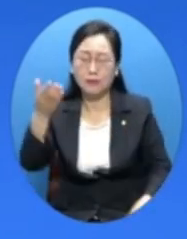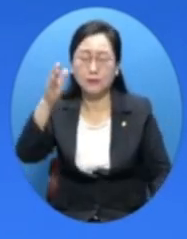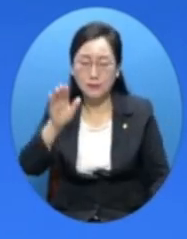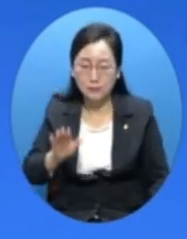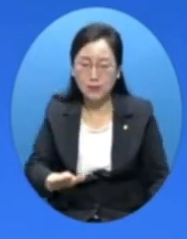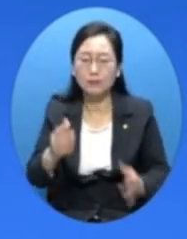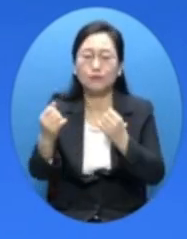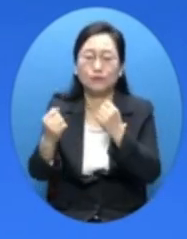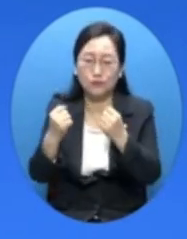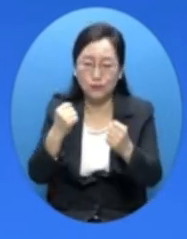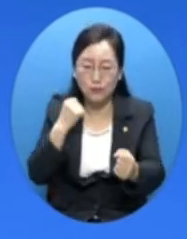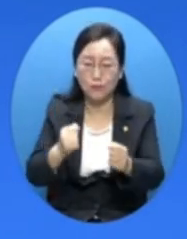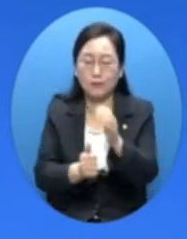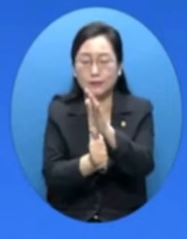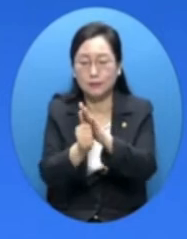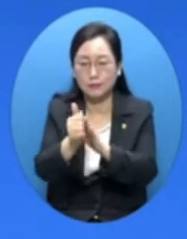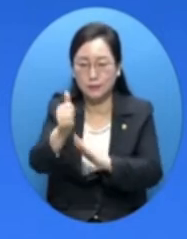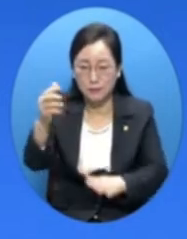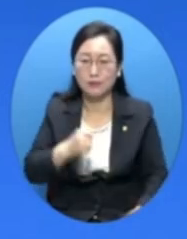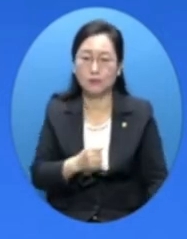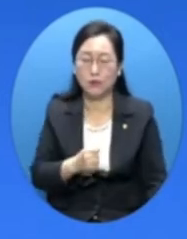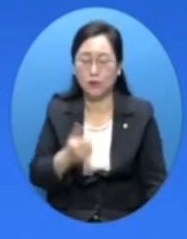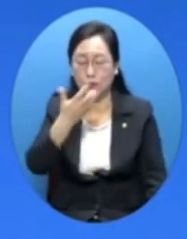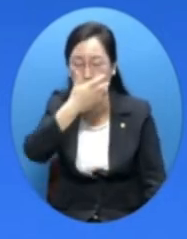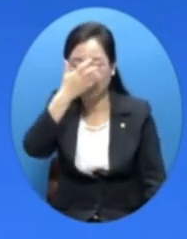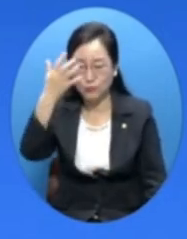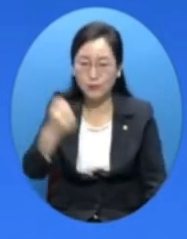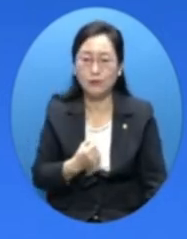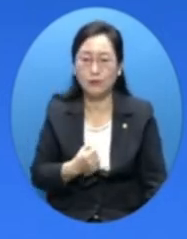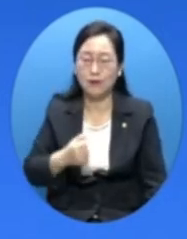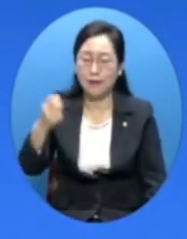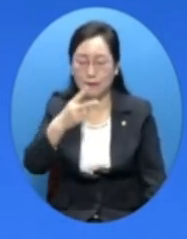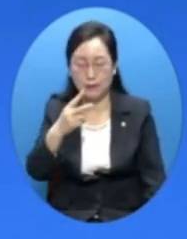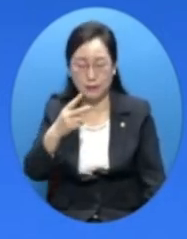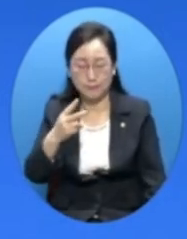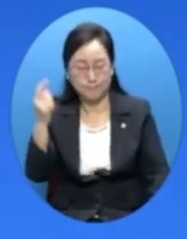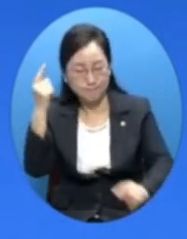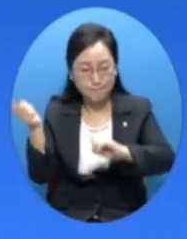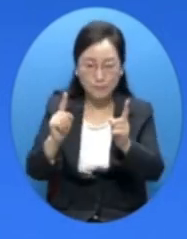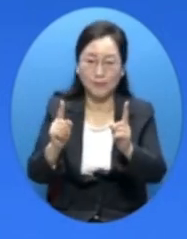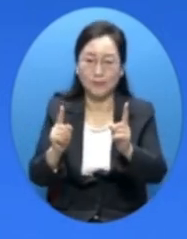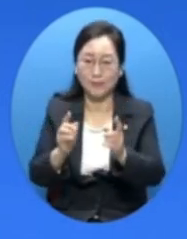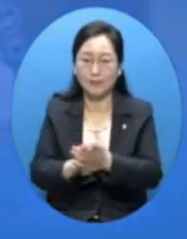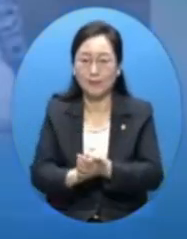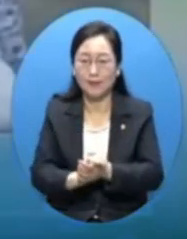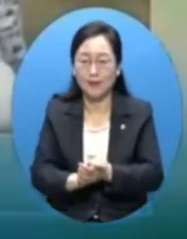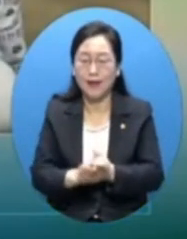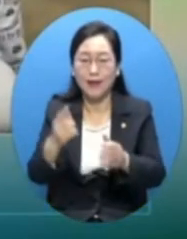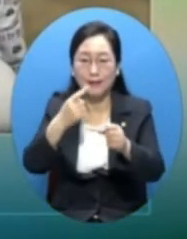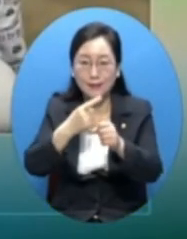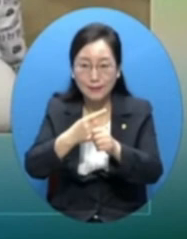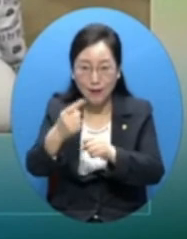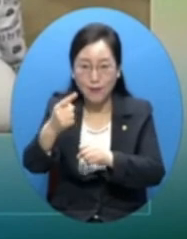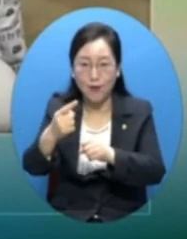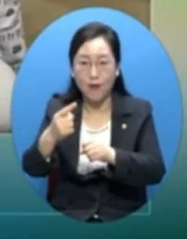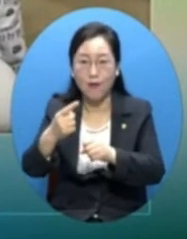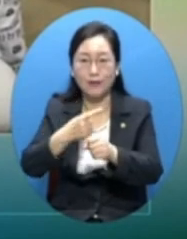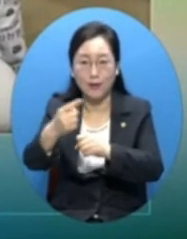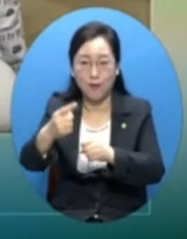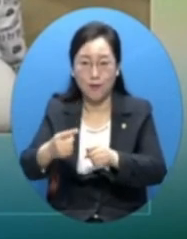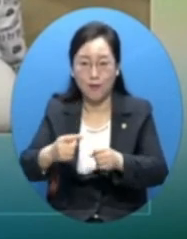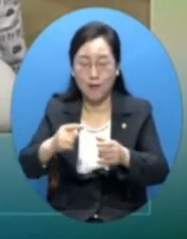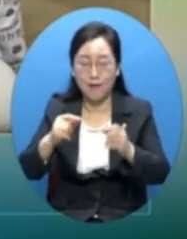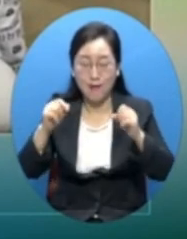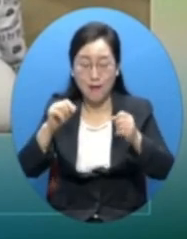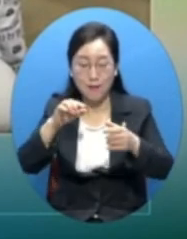가운데 그는 희망을 가졌습니다. 꿈을 가졌습니다. 다시 일어났습니다. 그래서 내년에 장애인 올림픽 나갈 준비를 하고